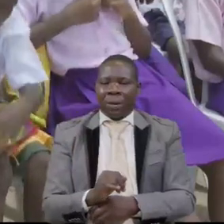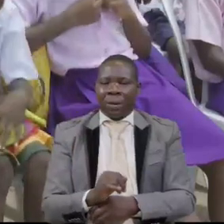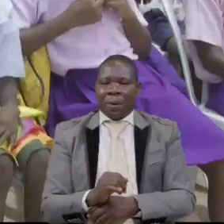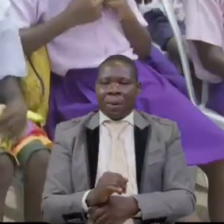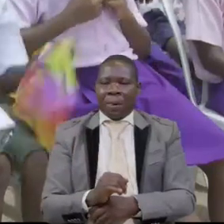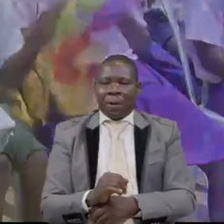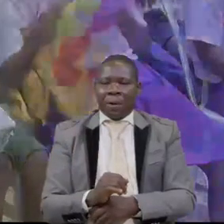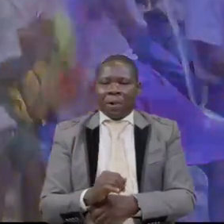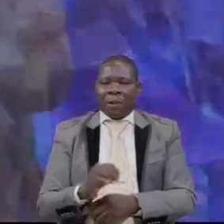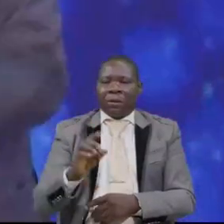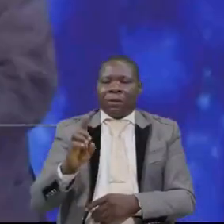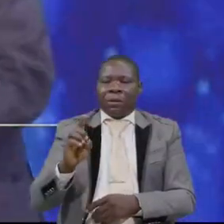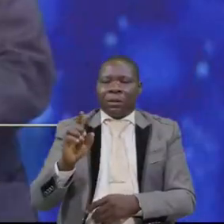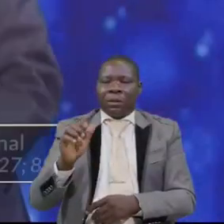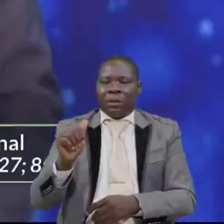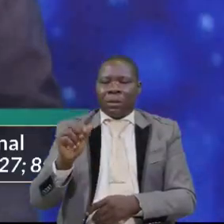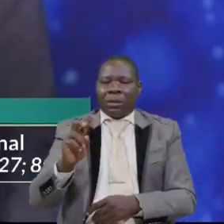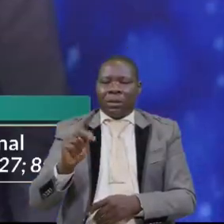Daniel 5, 26.